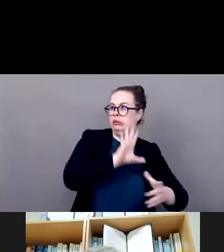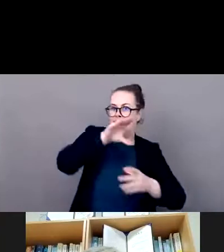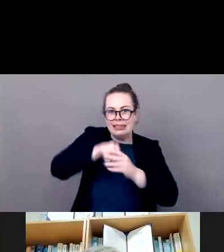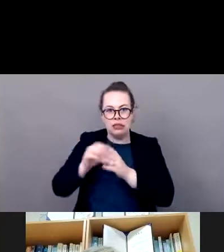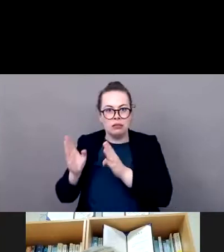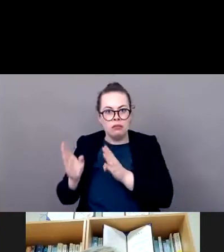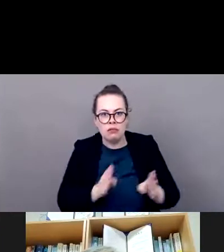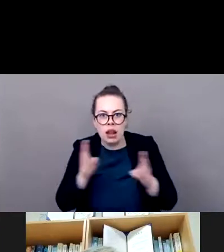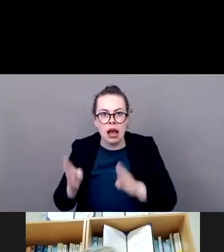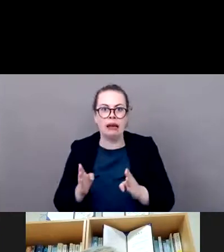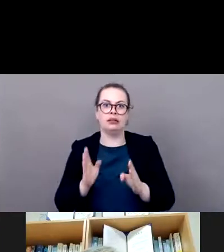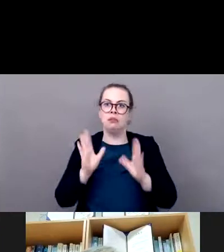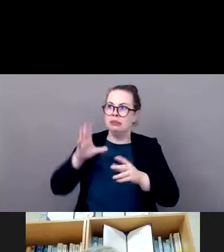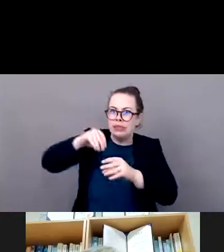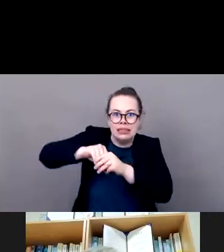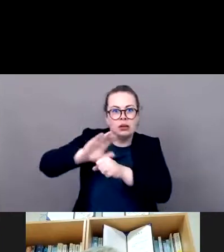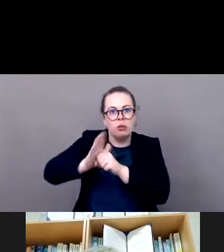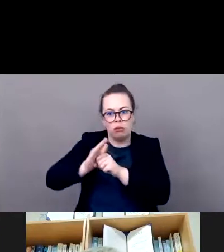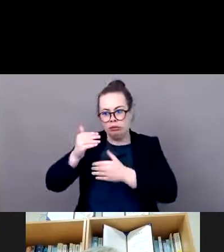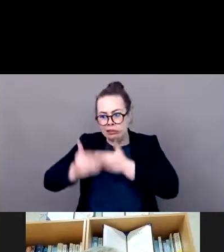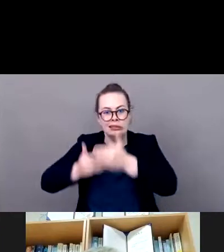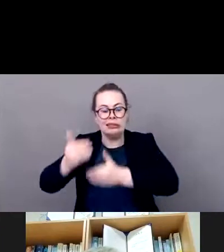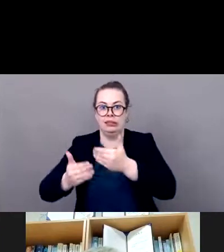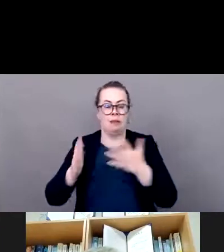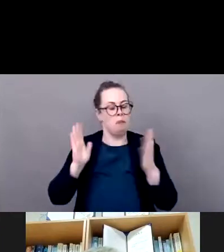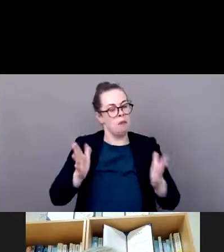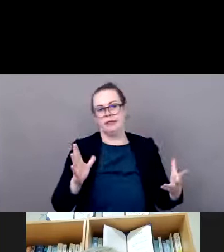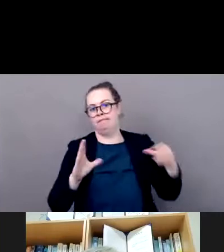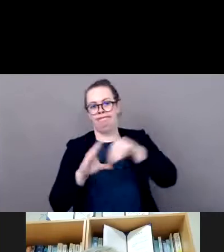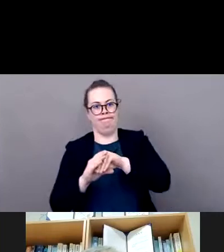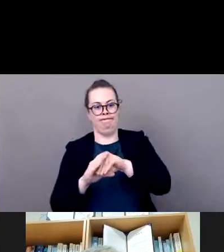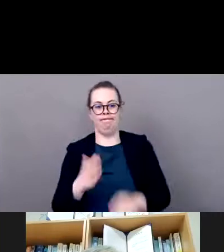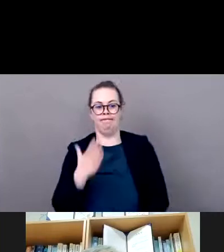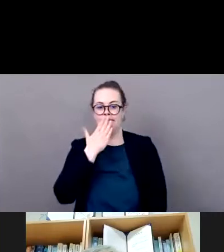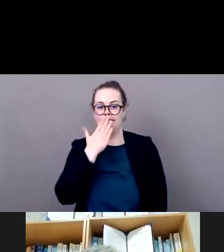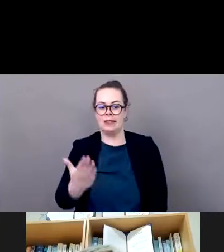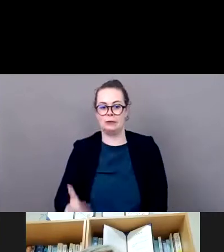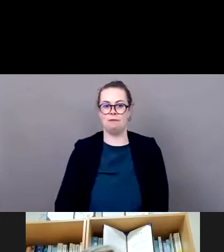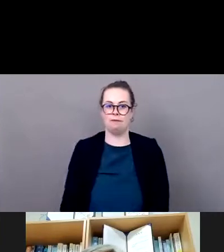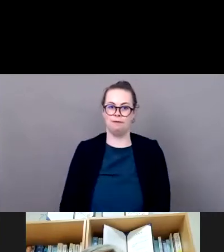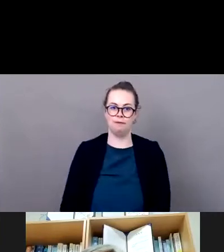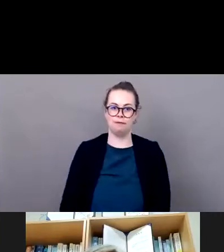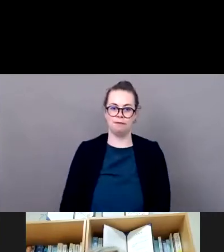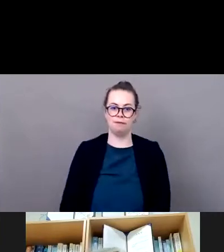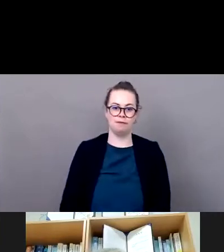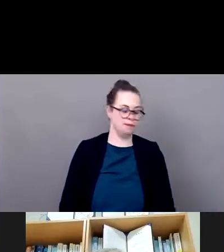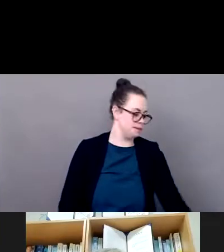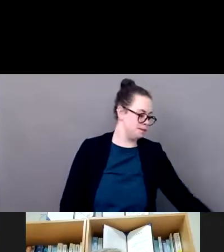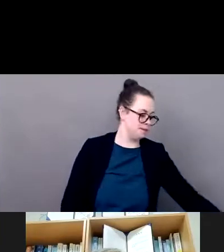doivent jouer un rôle bien plus actif dans le cadre de la réponse à la COVID-19. Je vous remercie de votre attention.